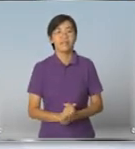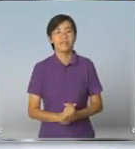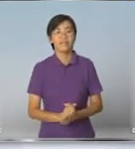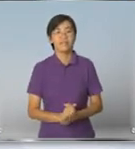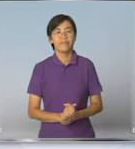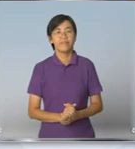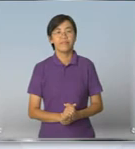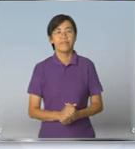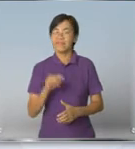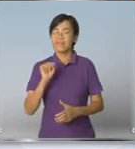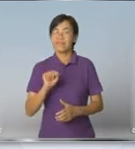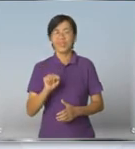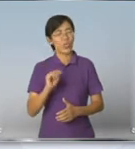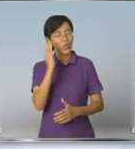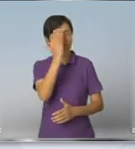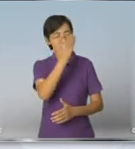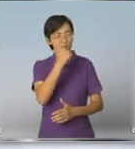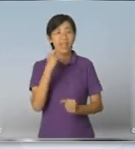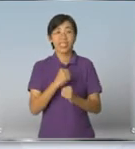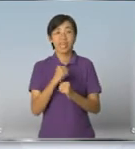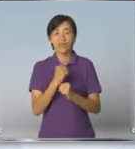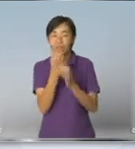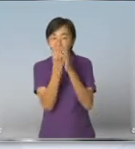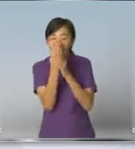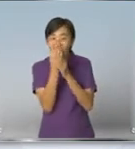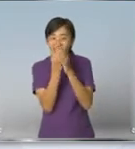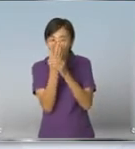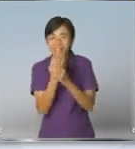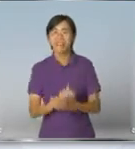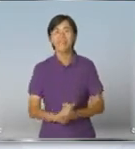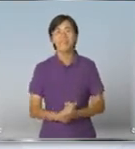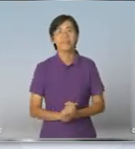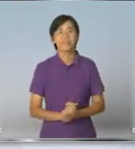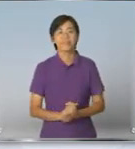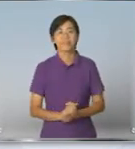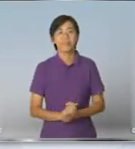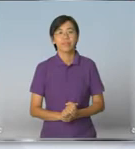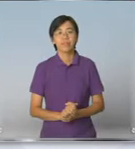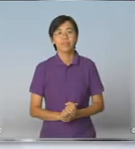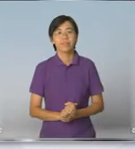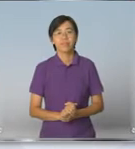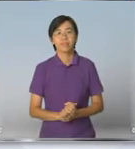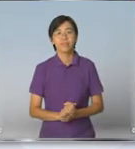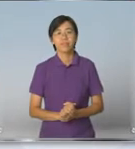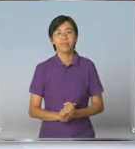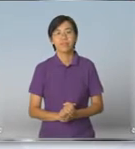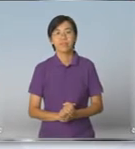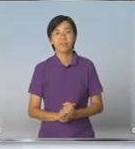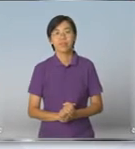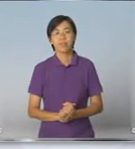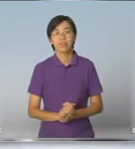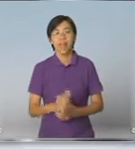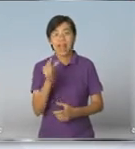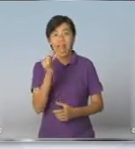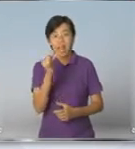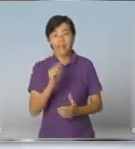อันนี้แหละครับจะถึงส่วนที่น่าสนใจสวยงามคือปั้นเป็นดอกไม้อย่างเงี้ยครับทำเป็นจีบดอกไม ้ก็จะทำโดยที่เราจะมี